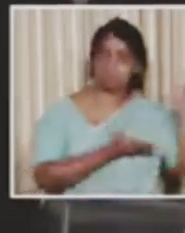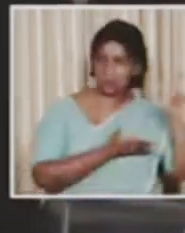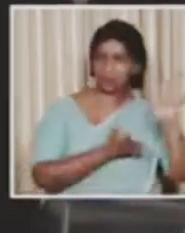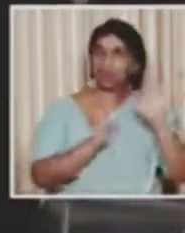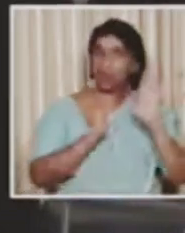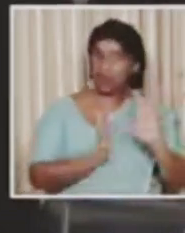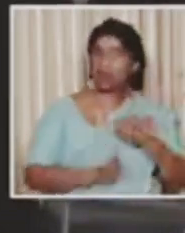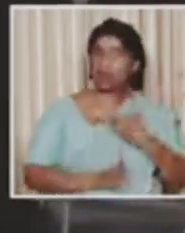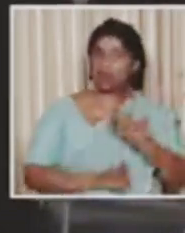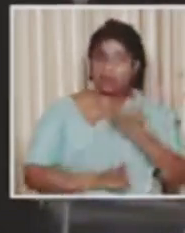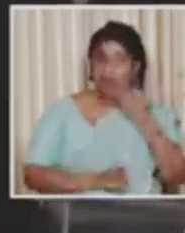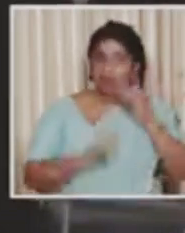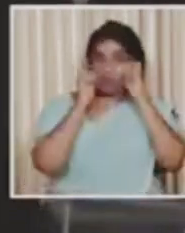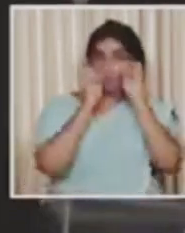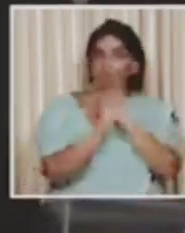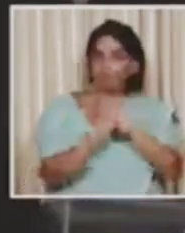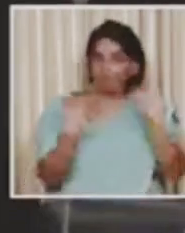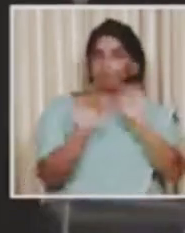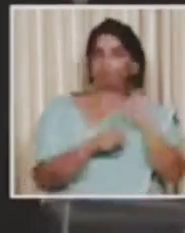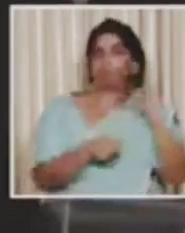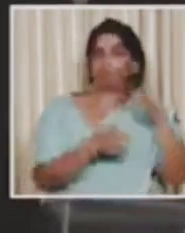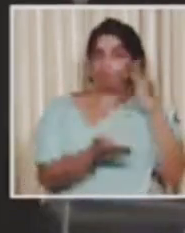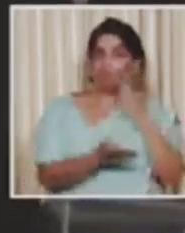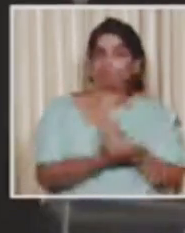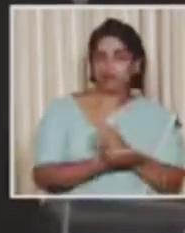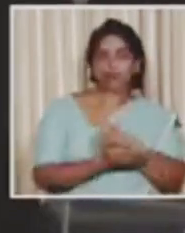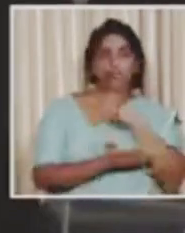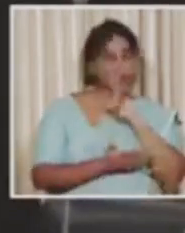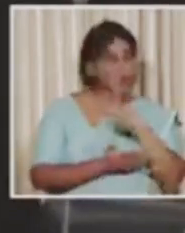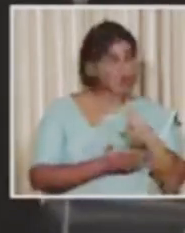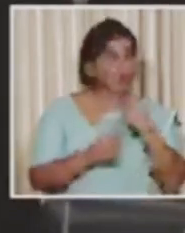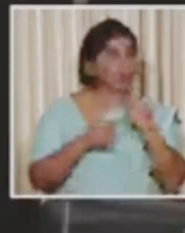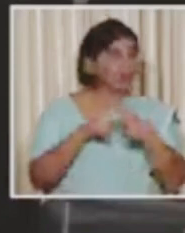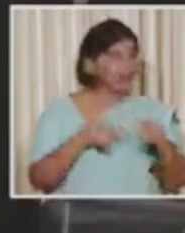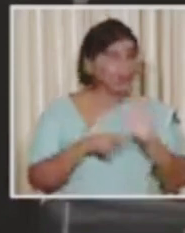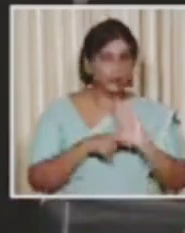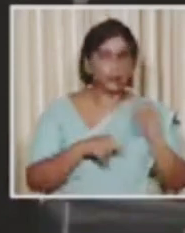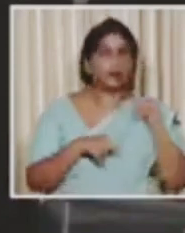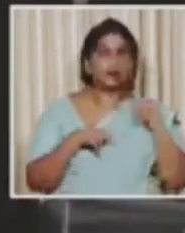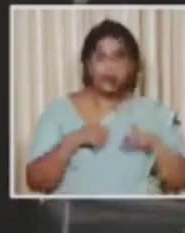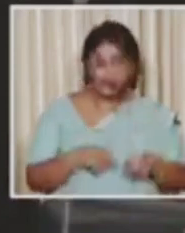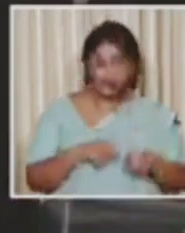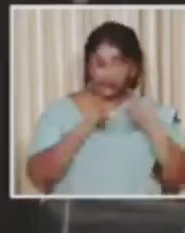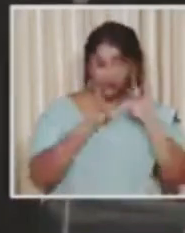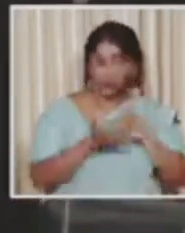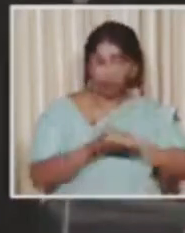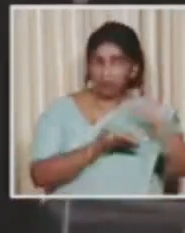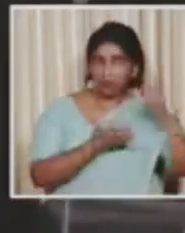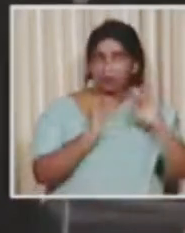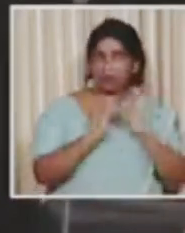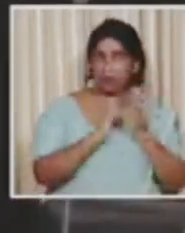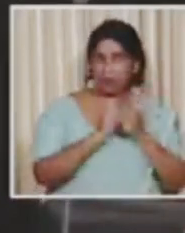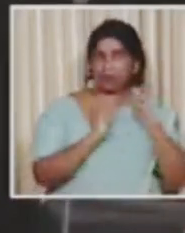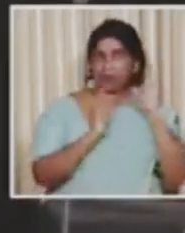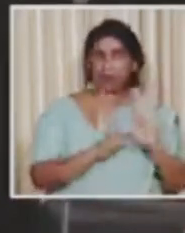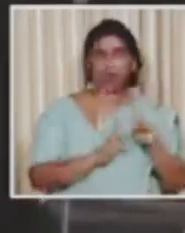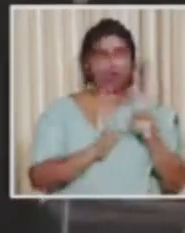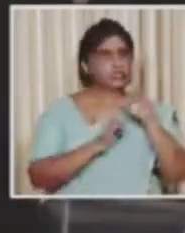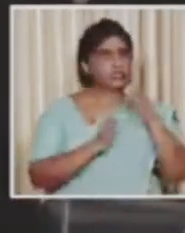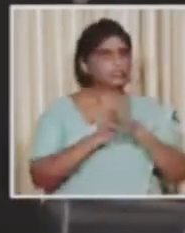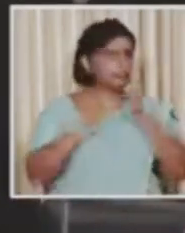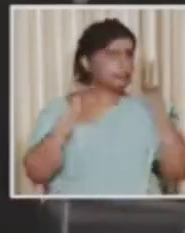අපි පුළුවන් තරම් මේක දැනුවත් කරලා මේක නතර කරගන්න බලනවා වගේ විතරක් නෙවෙයි මන්ත්‍රීතුමීනි, දැනට එහෙම ගිහිලා අමාරු වැටිච්ච සිය